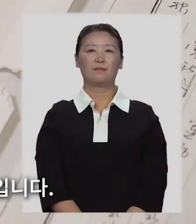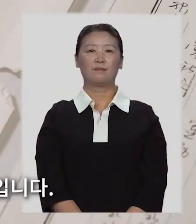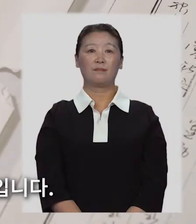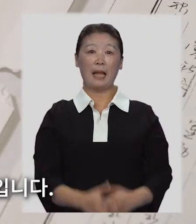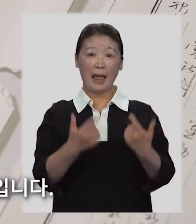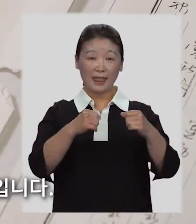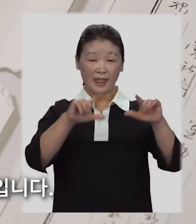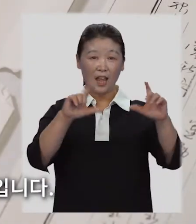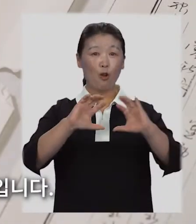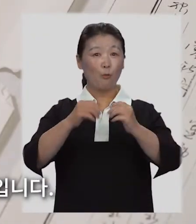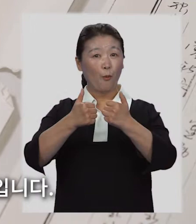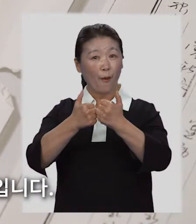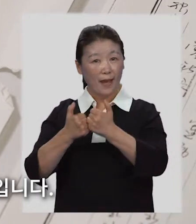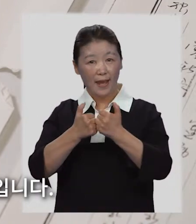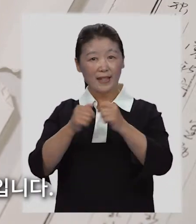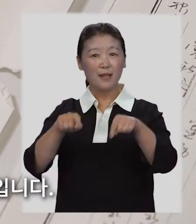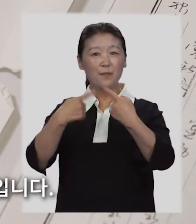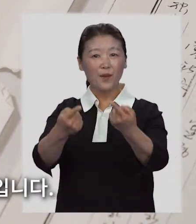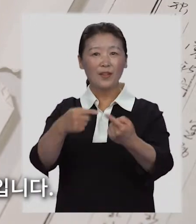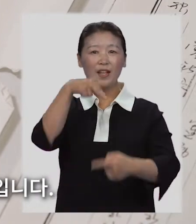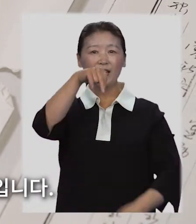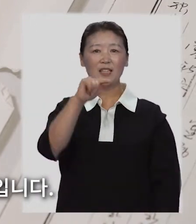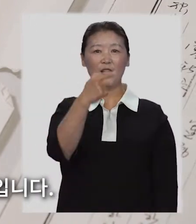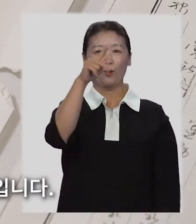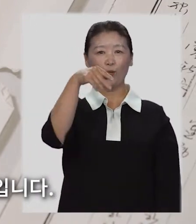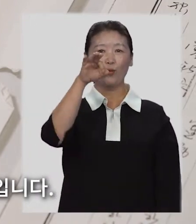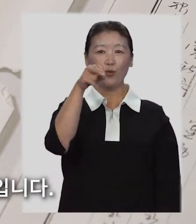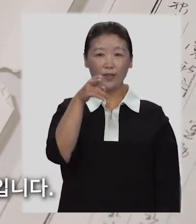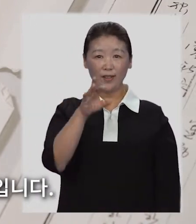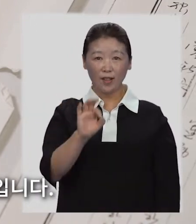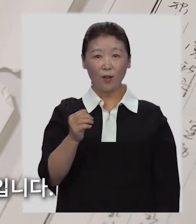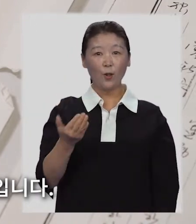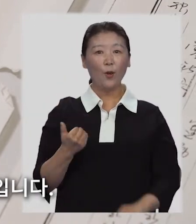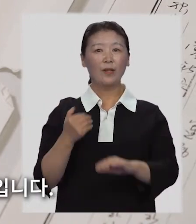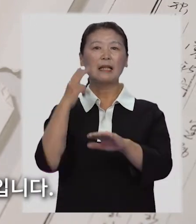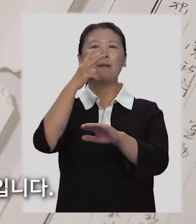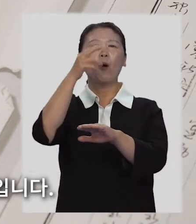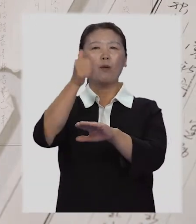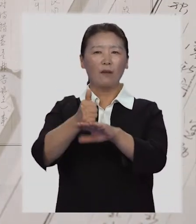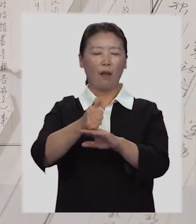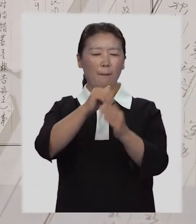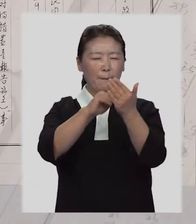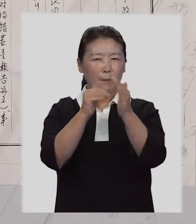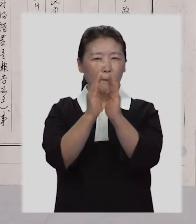같은 날 국무회의에 참석했던 신두영 전 감사원장의 비망록입니다.